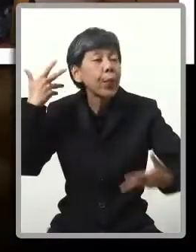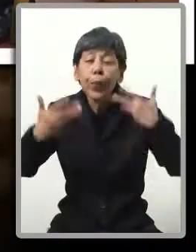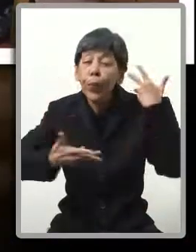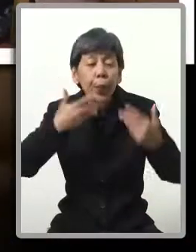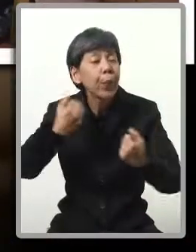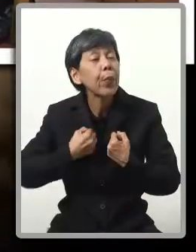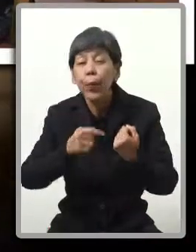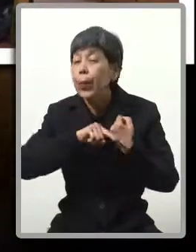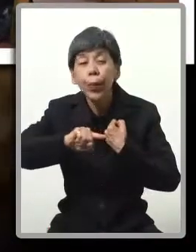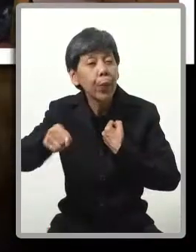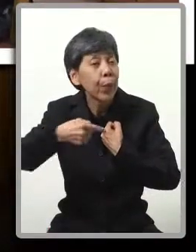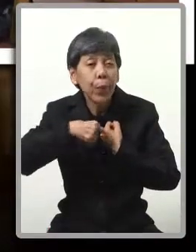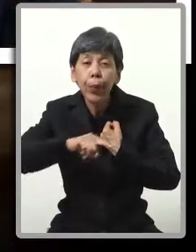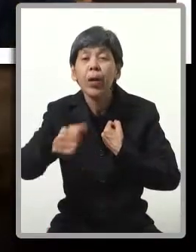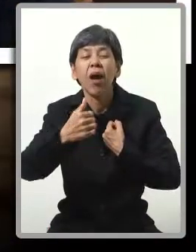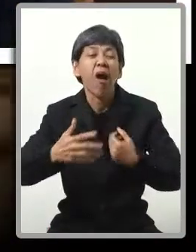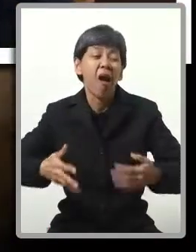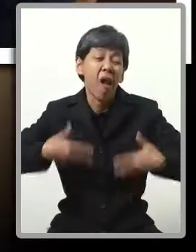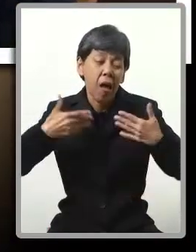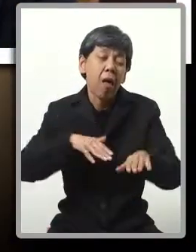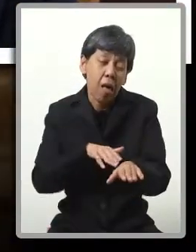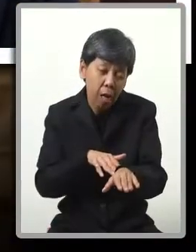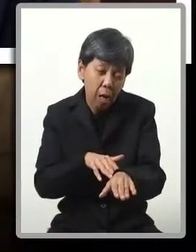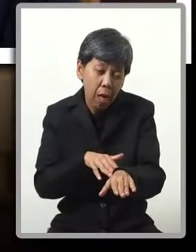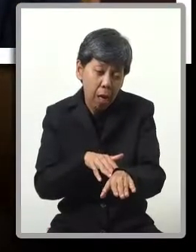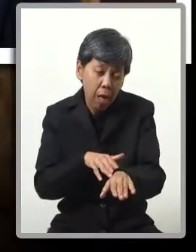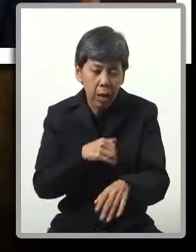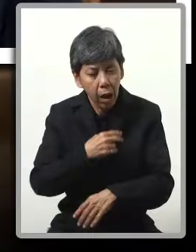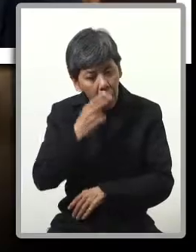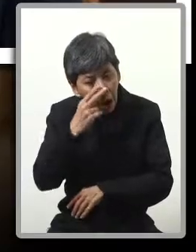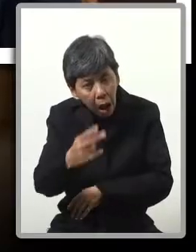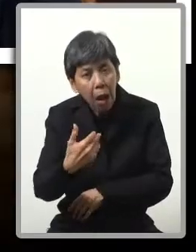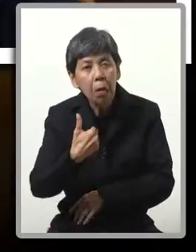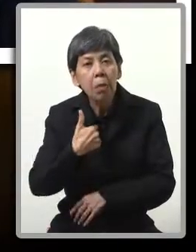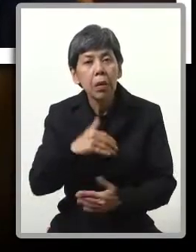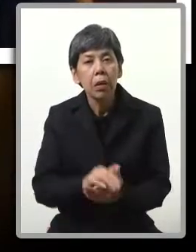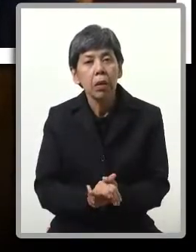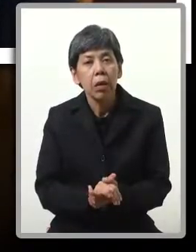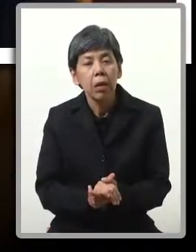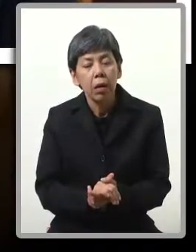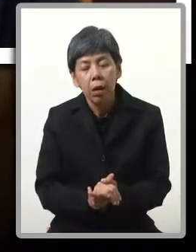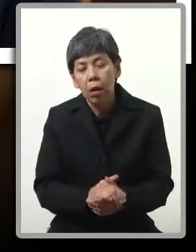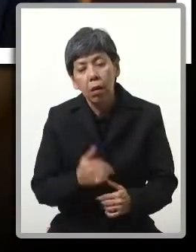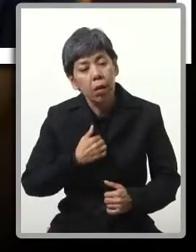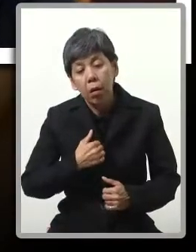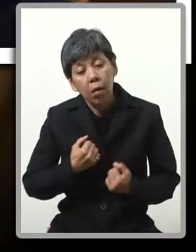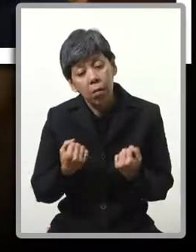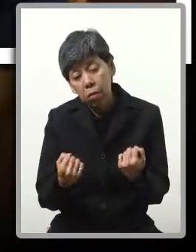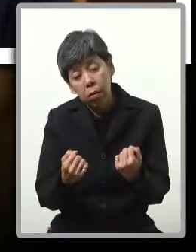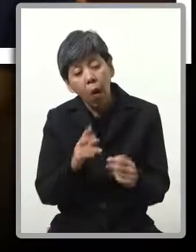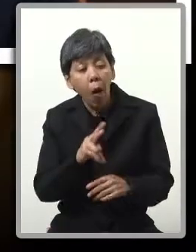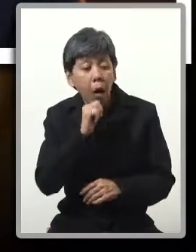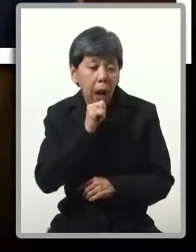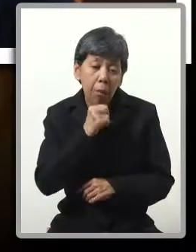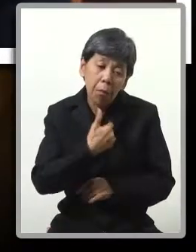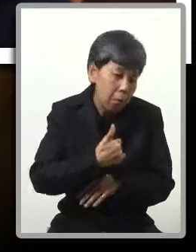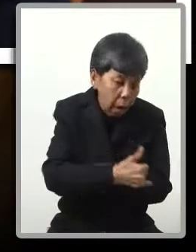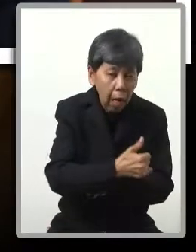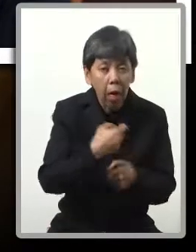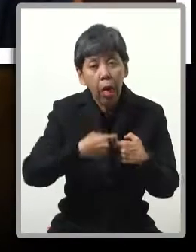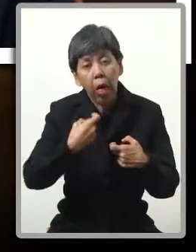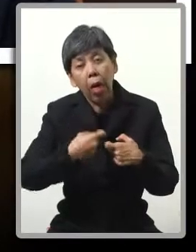มันก็ไม่มีปัญหาขับแป๊บเดียวก็กลับแล้วพอรถอากาศร้อนรถติดสิ่งที่เราเจอก็คือพักผ่อนไม่มีจุดให้เขาเข้าห้